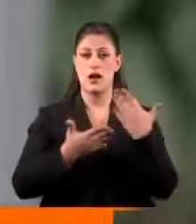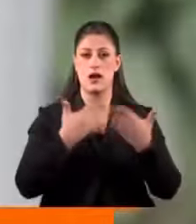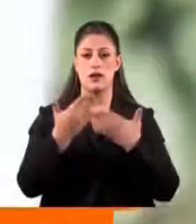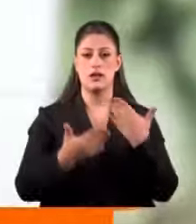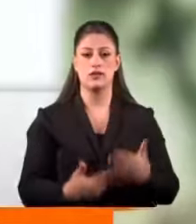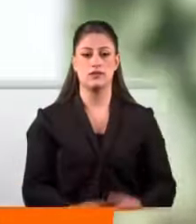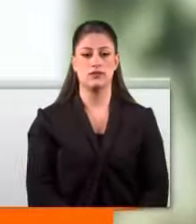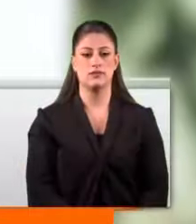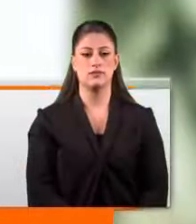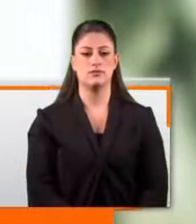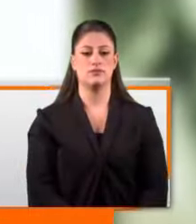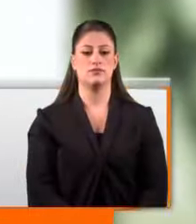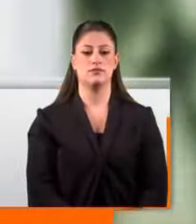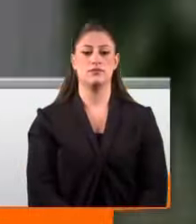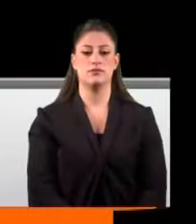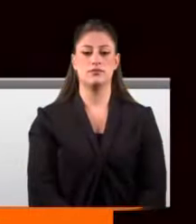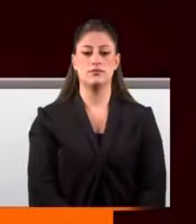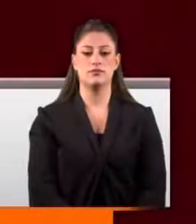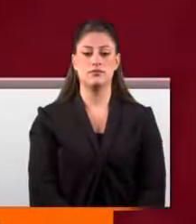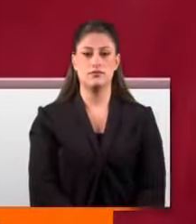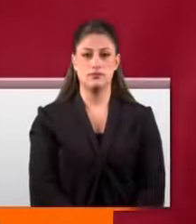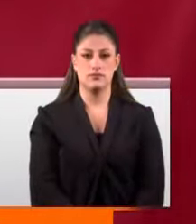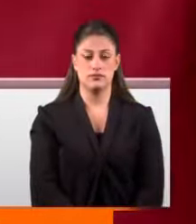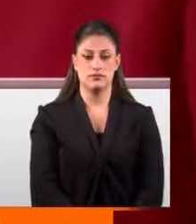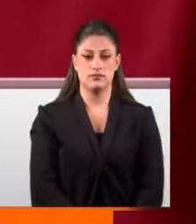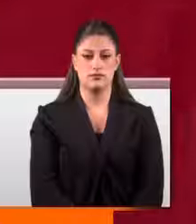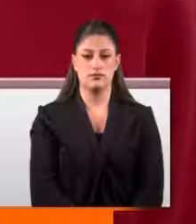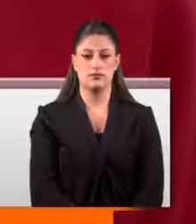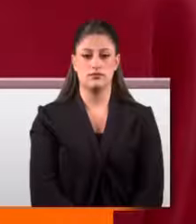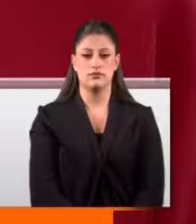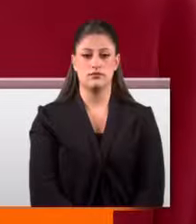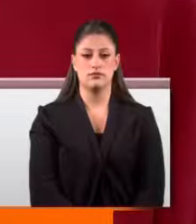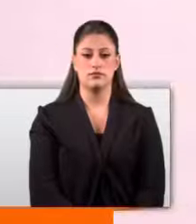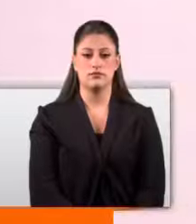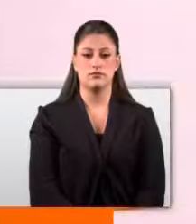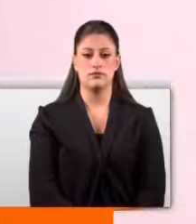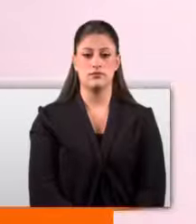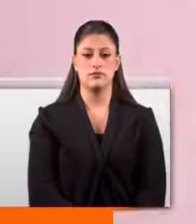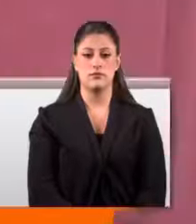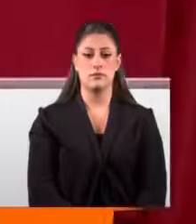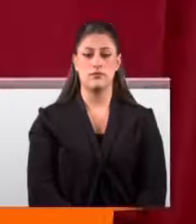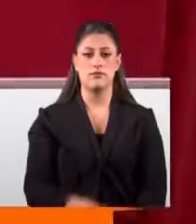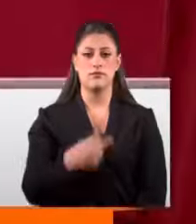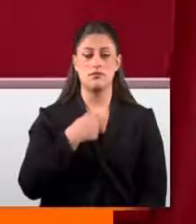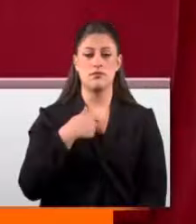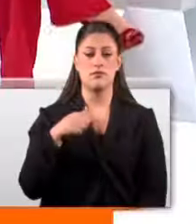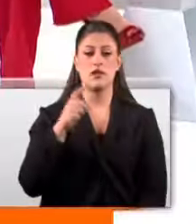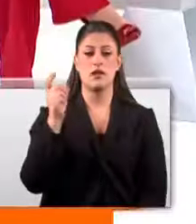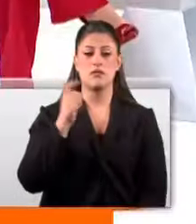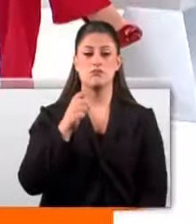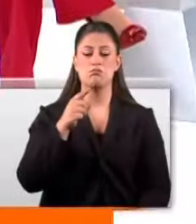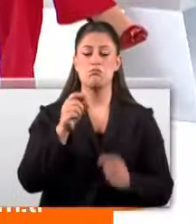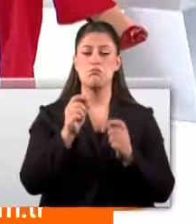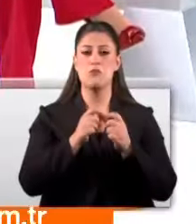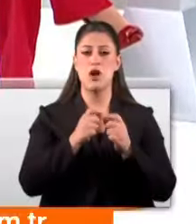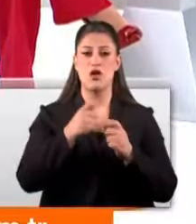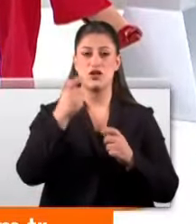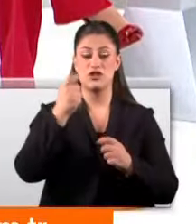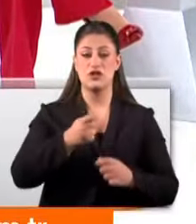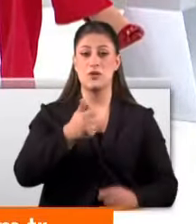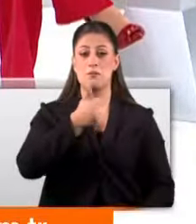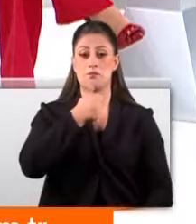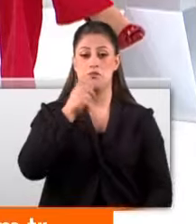Şu anda telefon hattında biyolojik babam var. Alo. Alo. Ben aylarca peşine düştüm. Biyolojik babasını